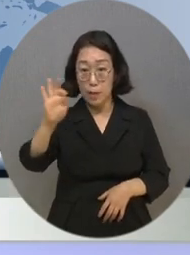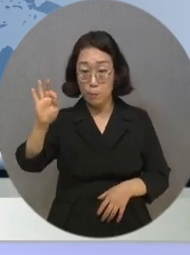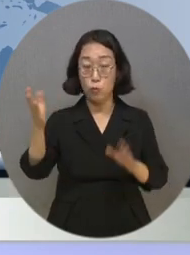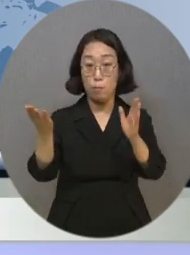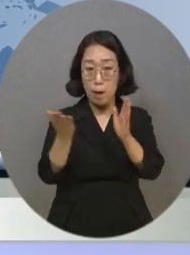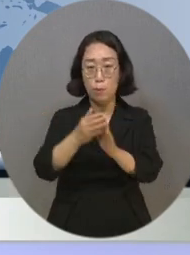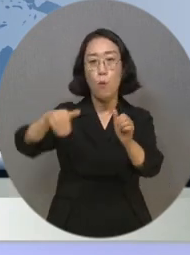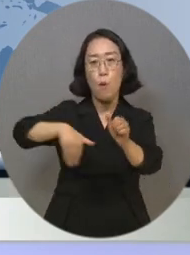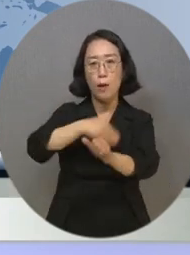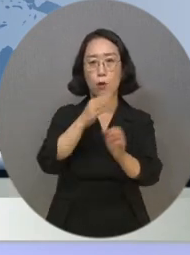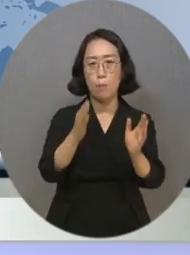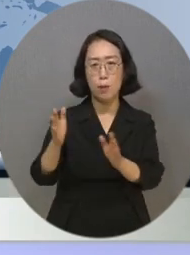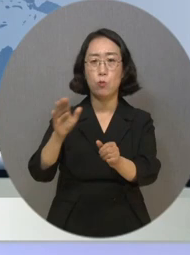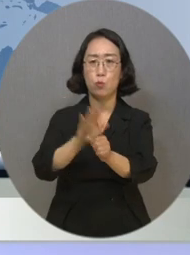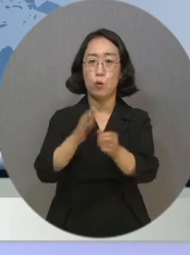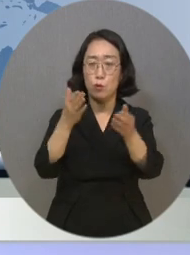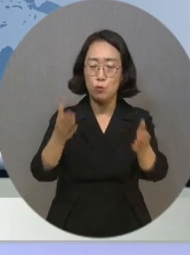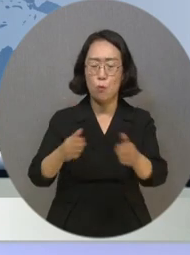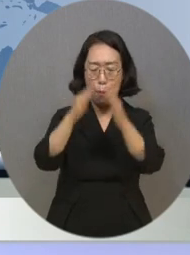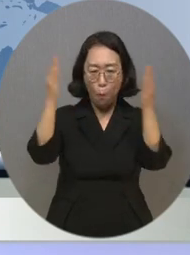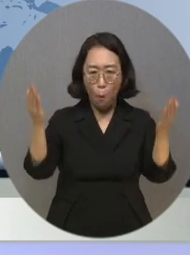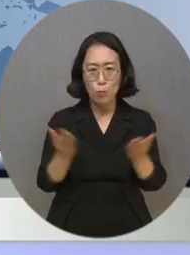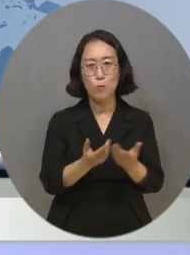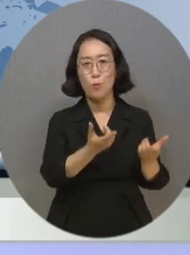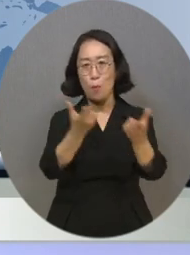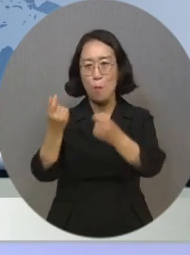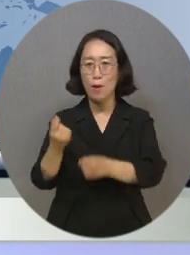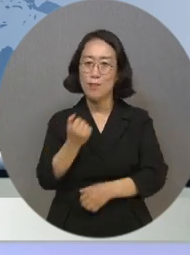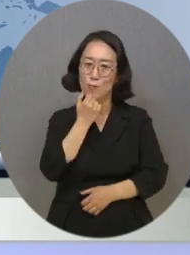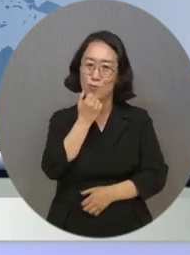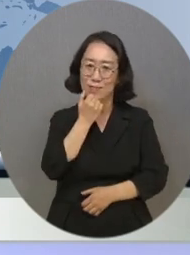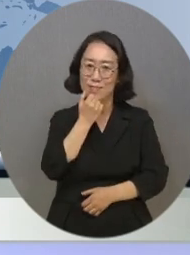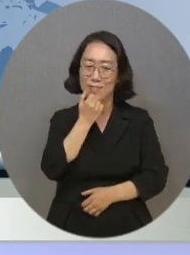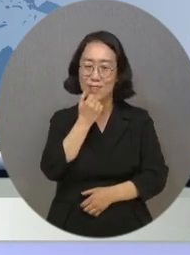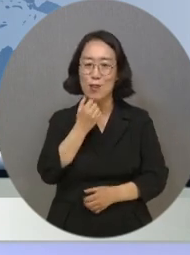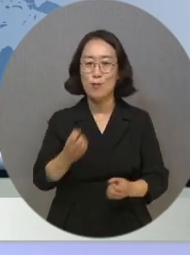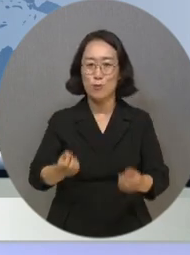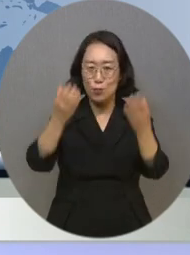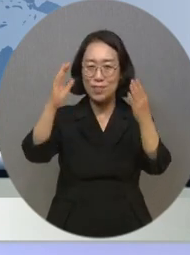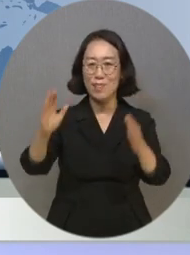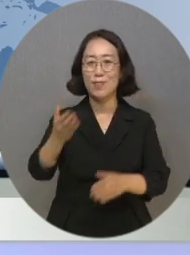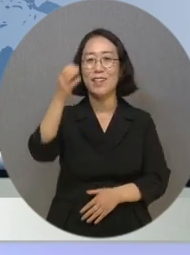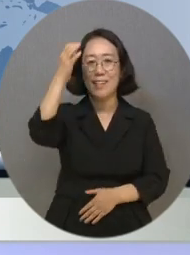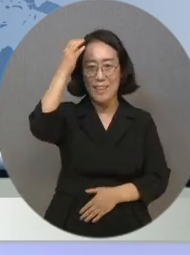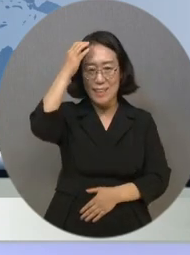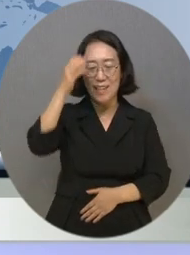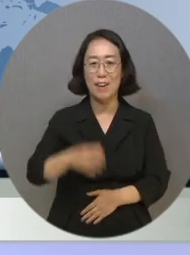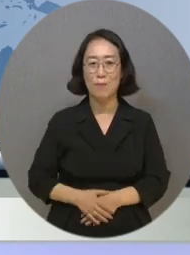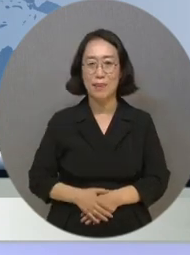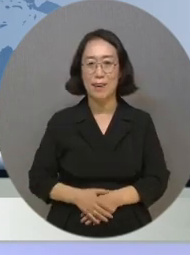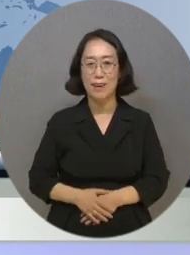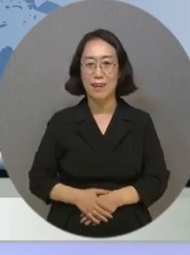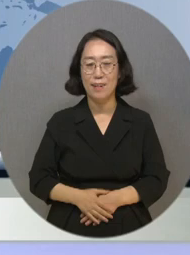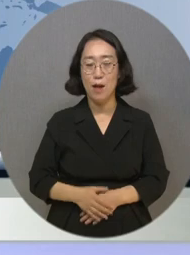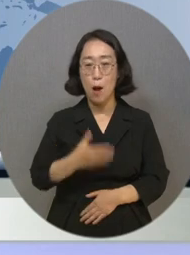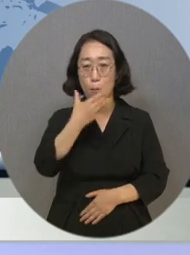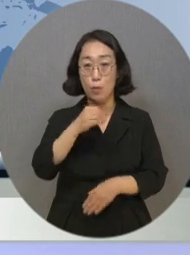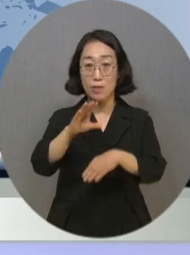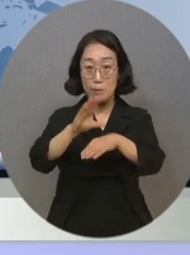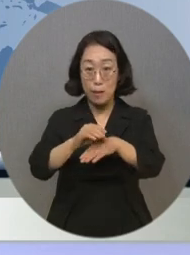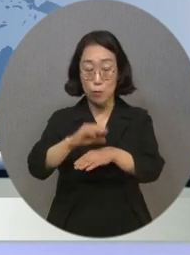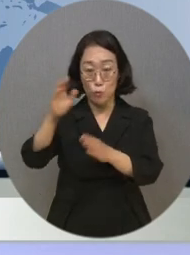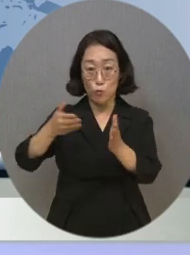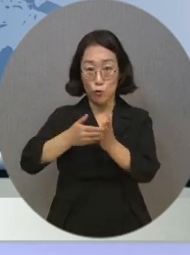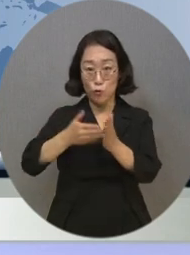조성해 참가자 모두가 웃고 즐길 수 있는 진정한 축제로 거듭나길 기대해봅니다. 이상 WBC 복지TV